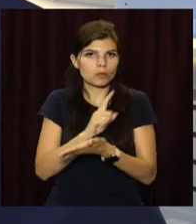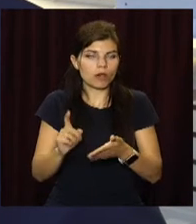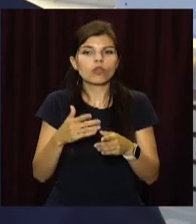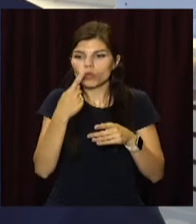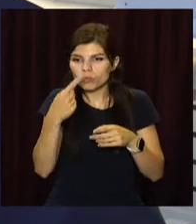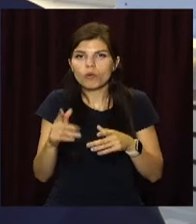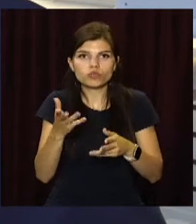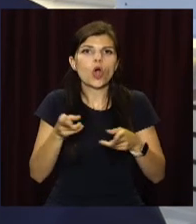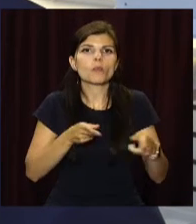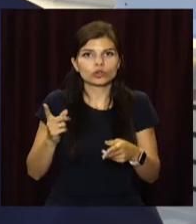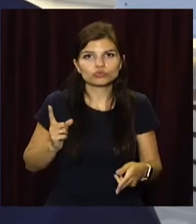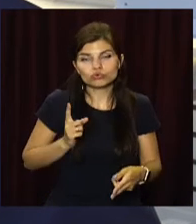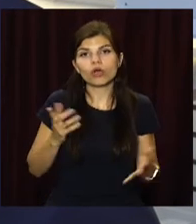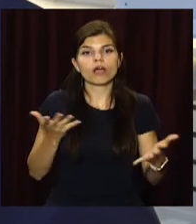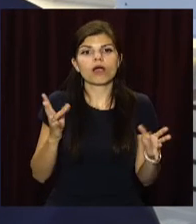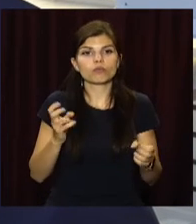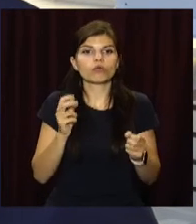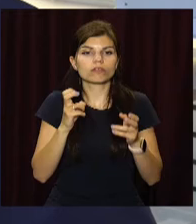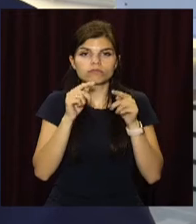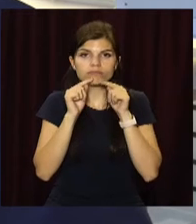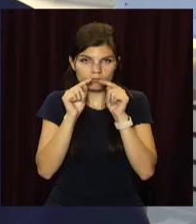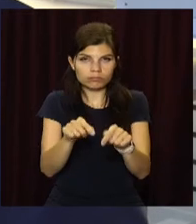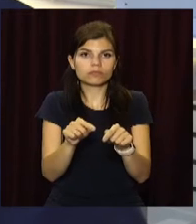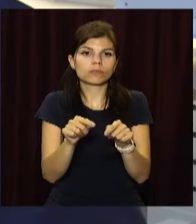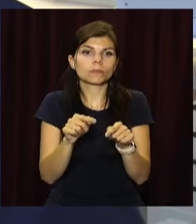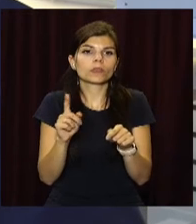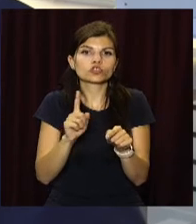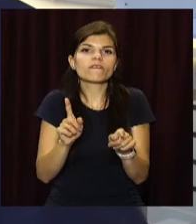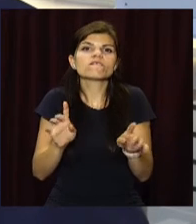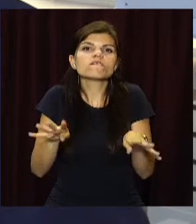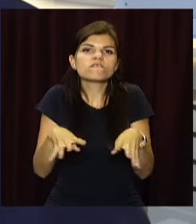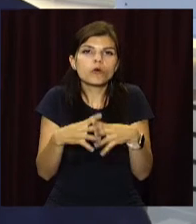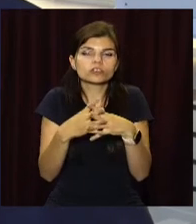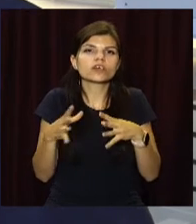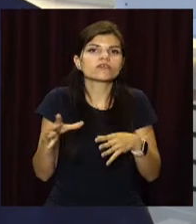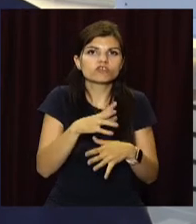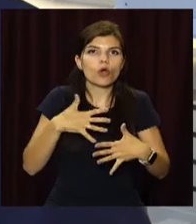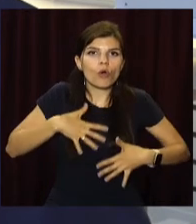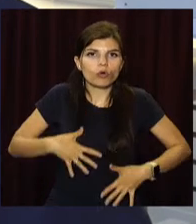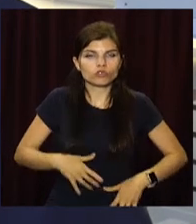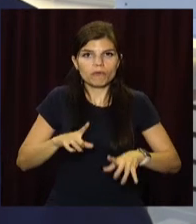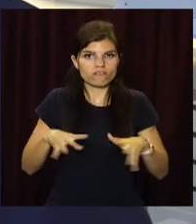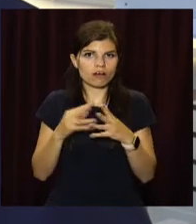ждут операции, которые будут направлены на то, чтобы восстановить все функции организма.